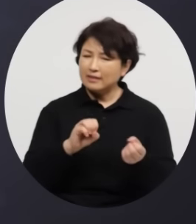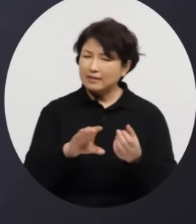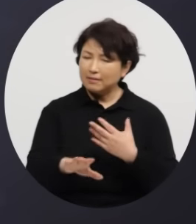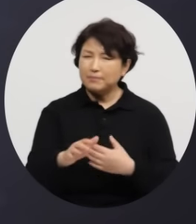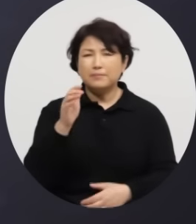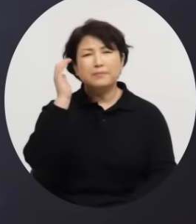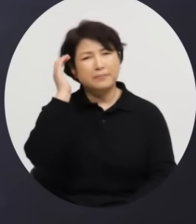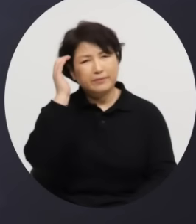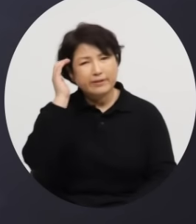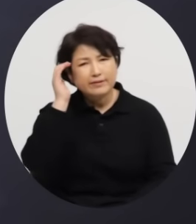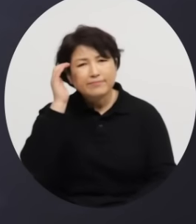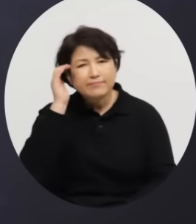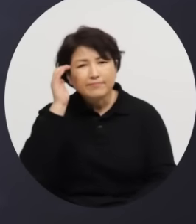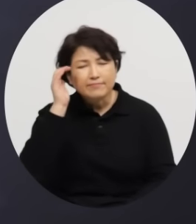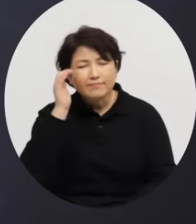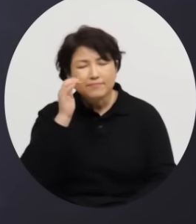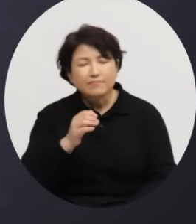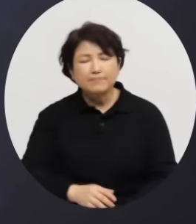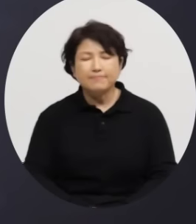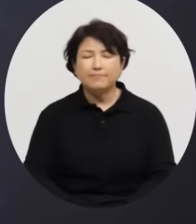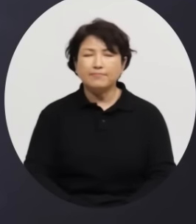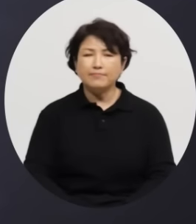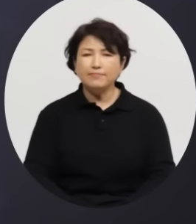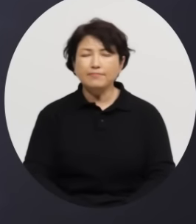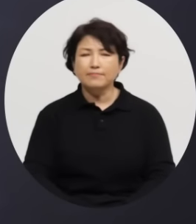이걸 먼저 말씀을 드리고,